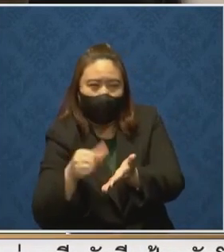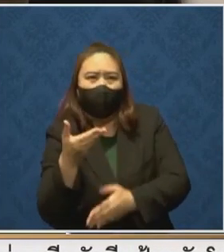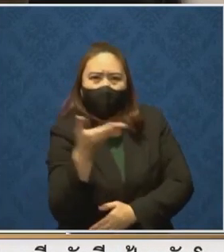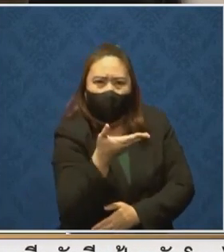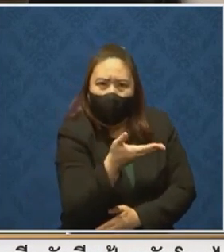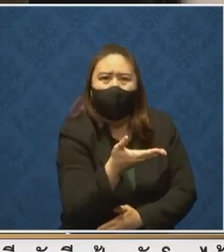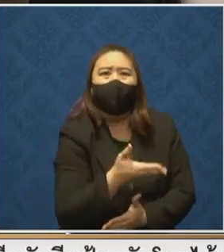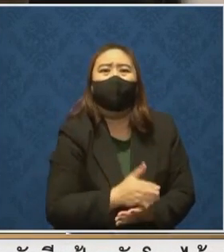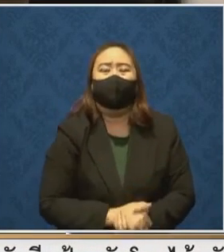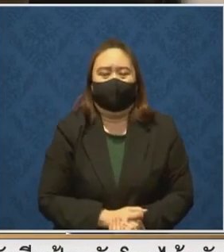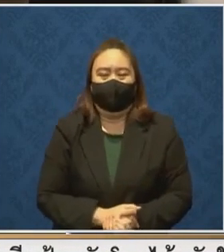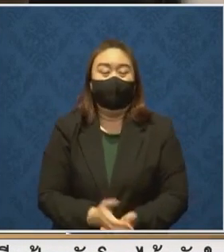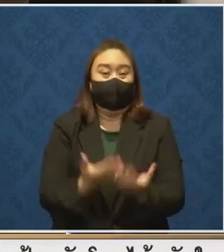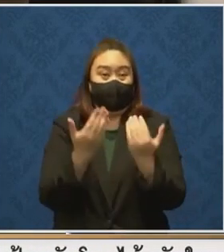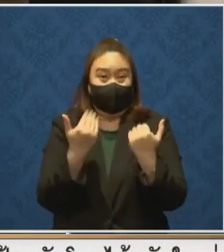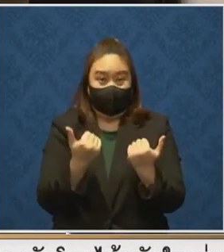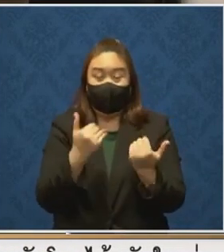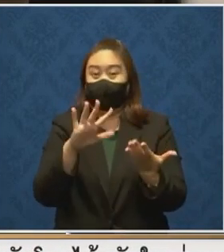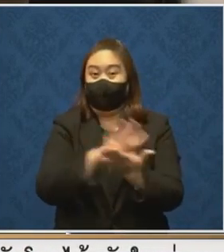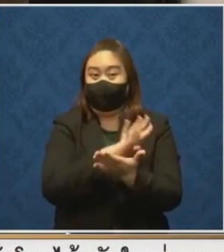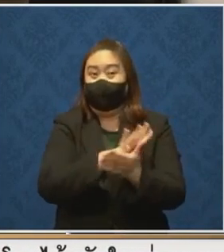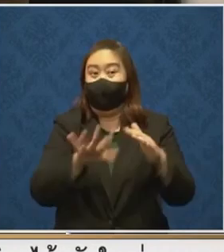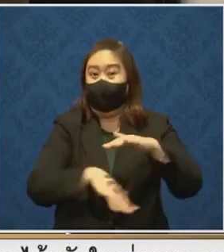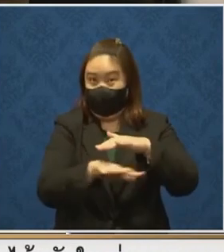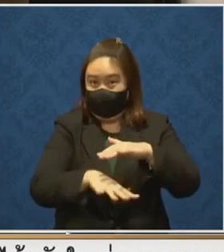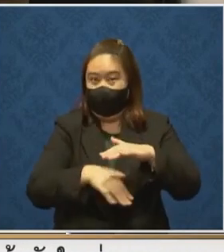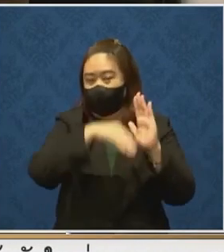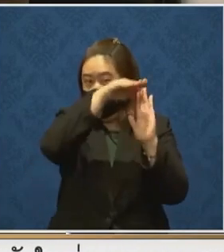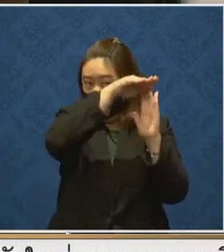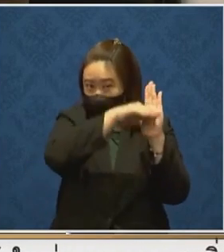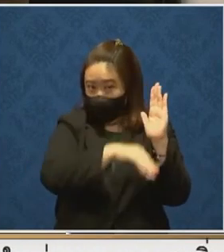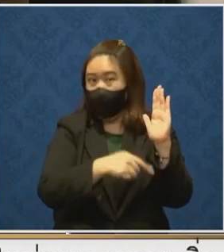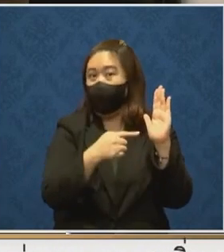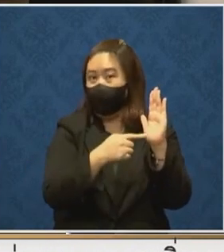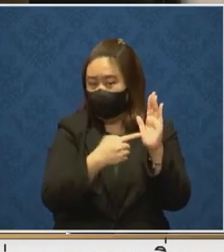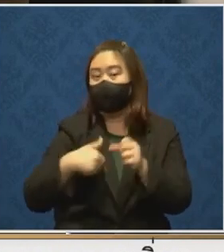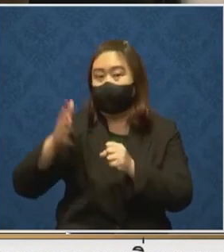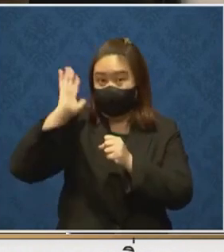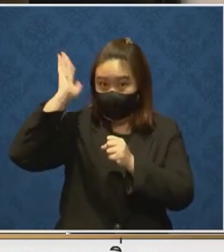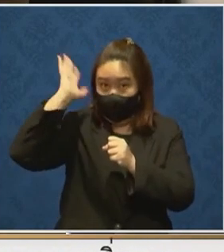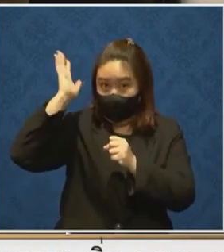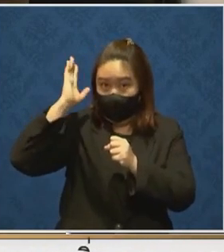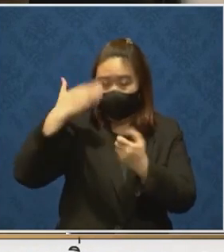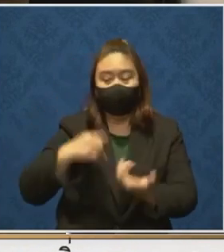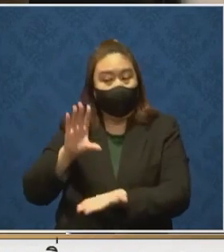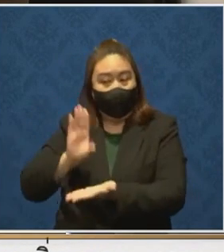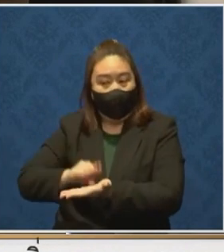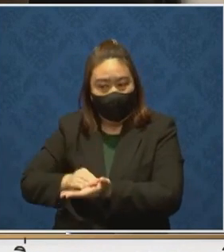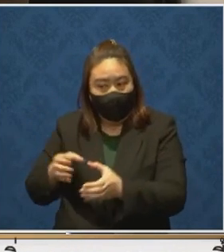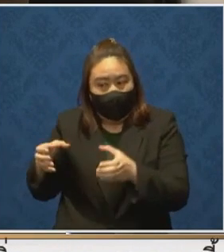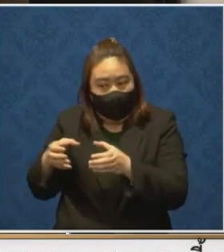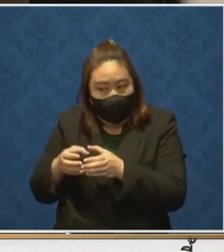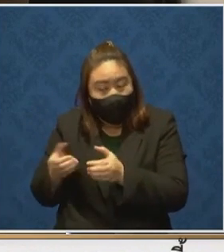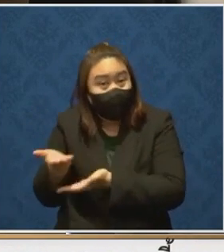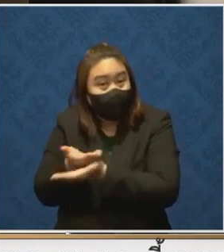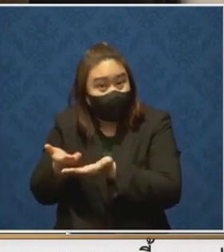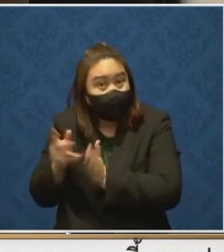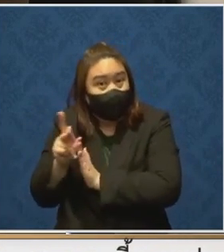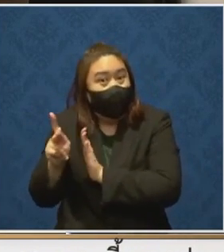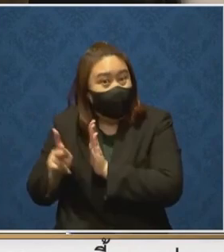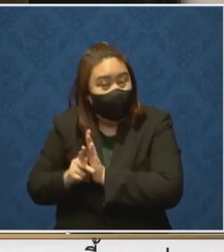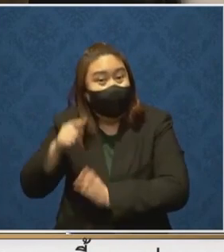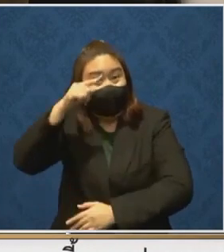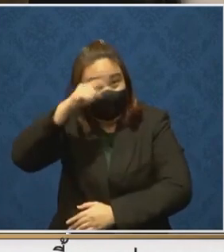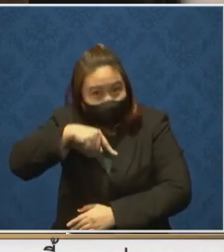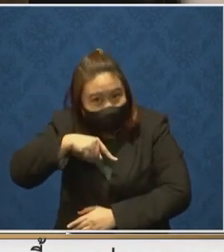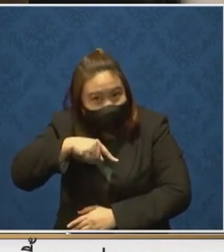ธรมธาร์ทครบค้าตามเอกสาร หลกฐานที่ฉัได้พิปลายมาทั้หมดรวมถึงข้อมูลลาสุดของทีมทปรกษากฎหมายไฟไยชียใหเหน